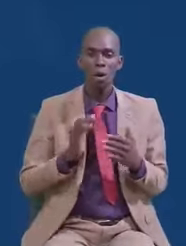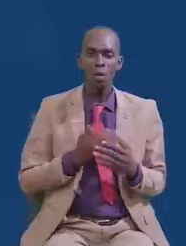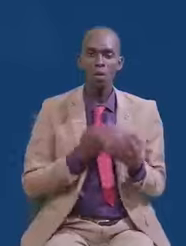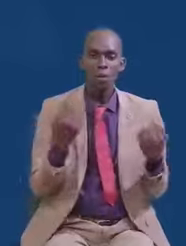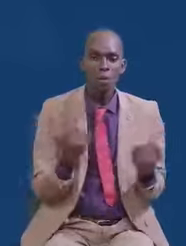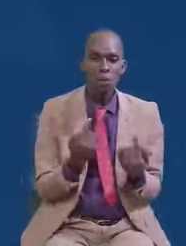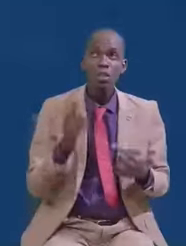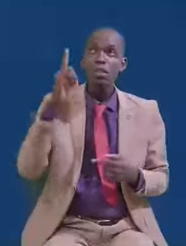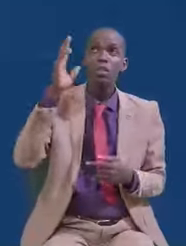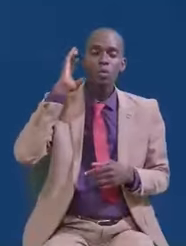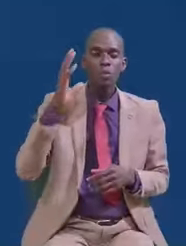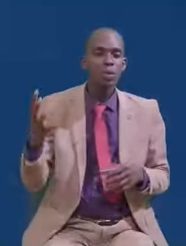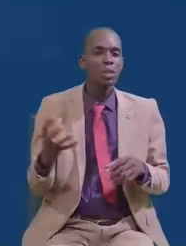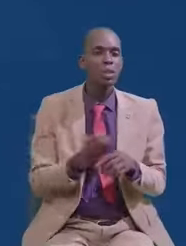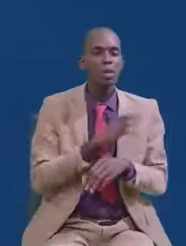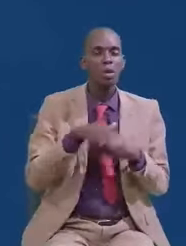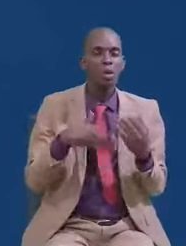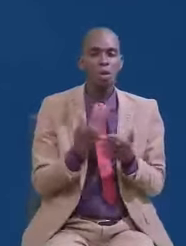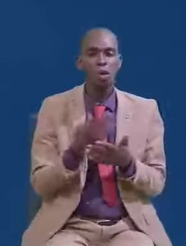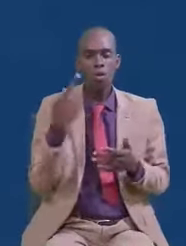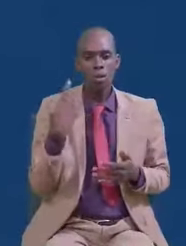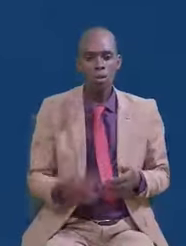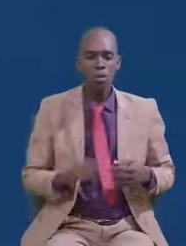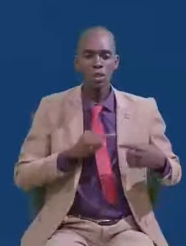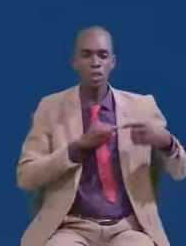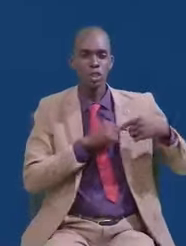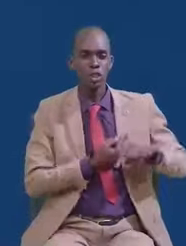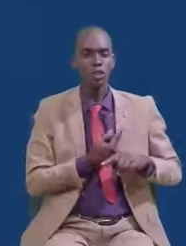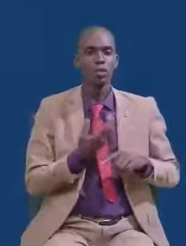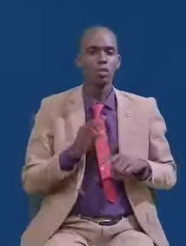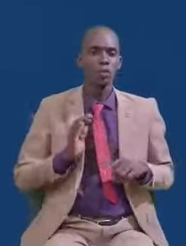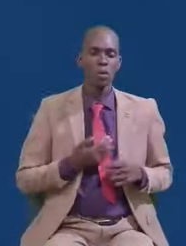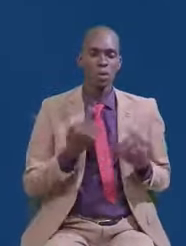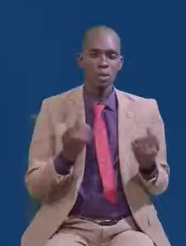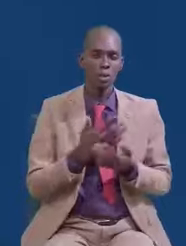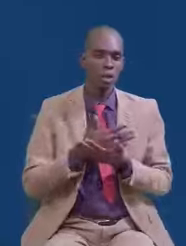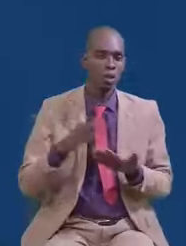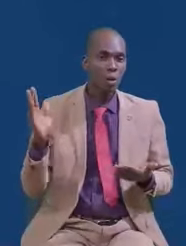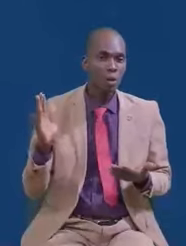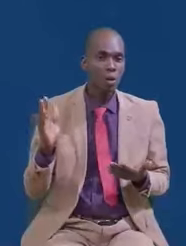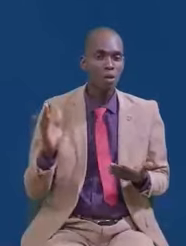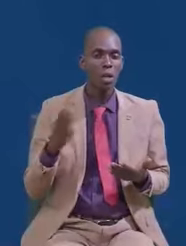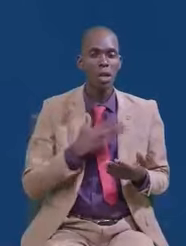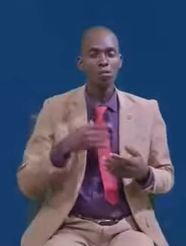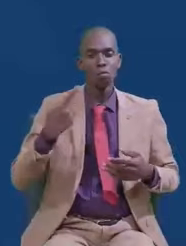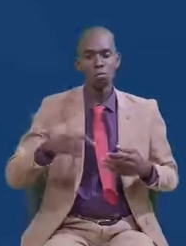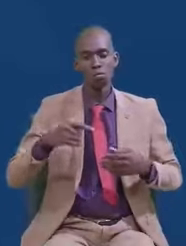Il va ôter toute notre culpabilité et notre condamnation. Il va